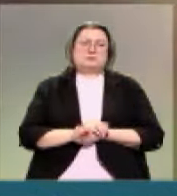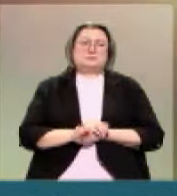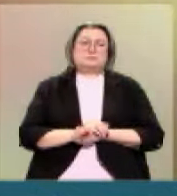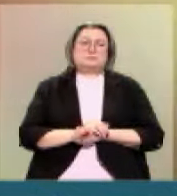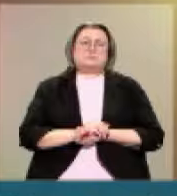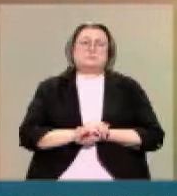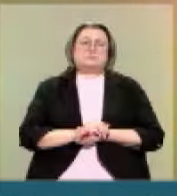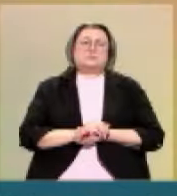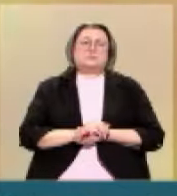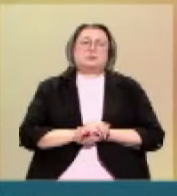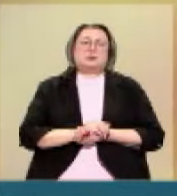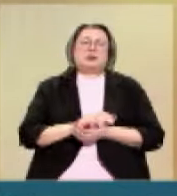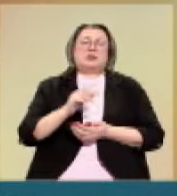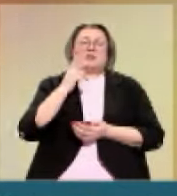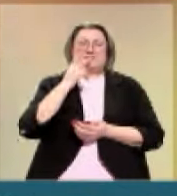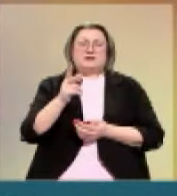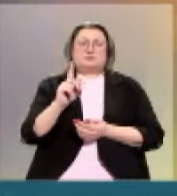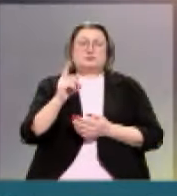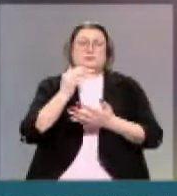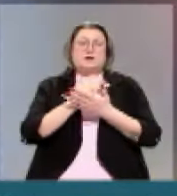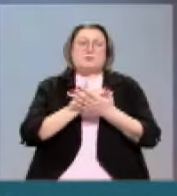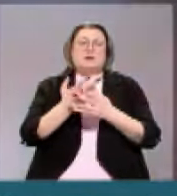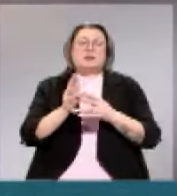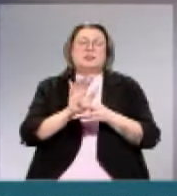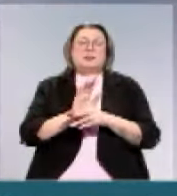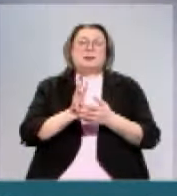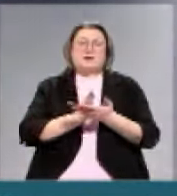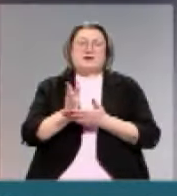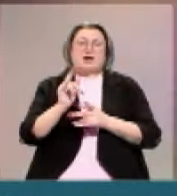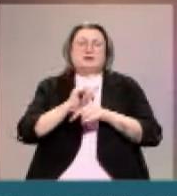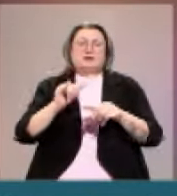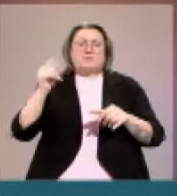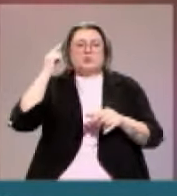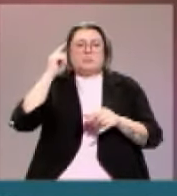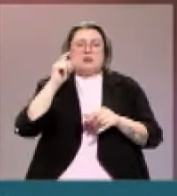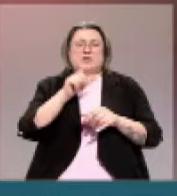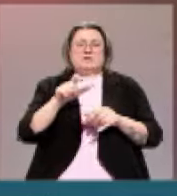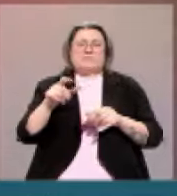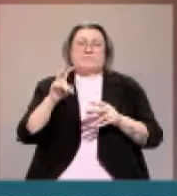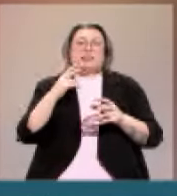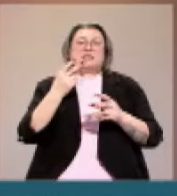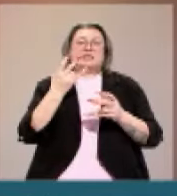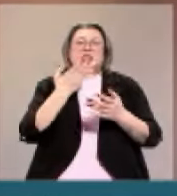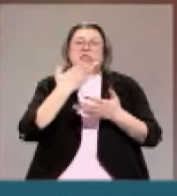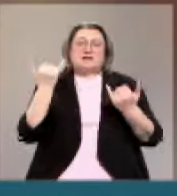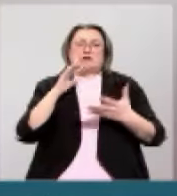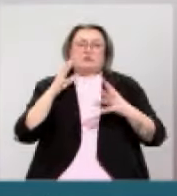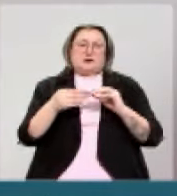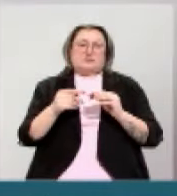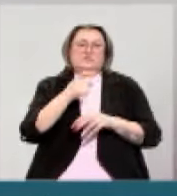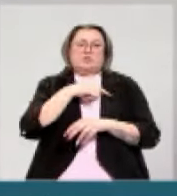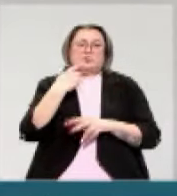жинап жатыр. Бұл біздің ұлт ретіндегі абыройымызға үлкен нұқсан келтіреді. Таным түсінікті кеңейтуге